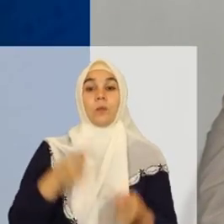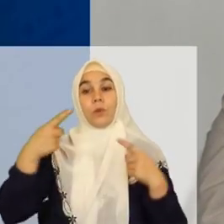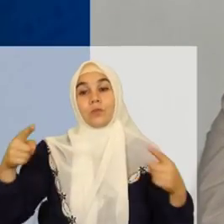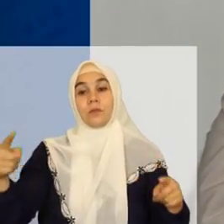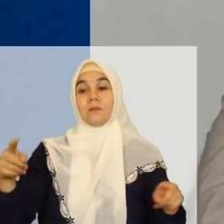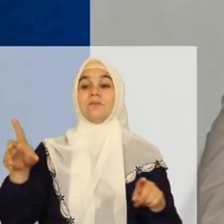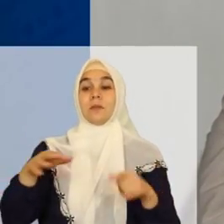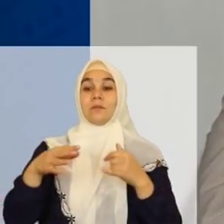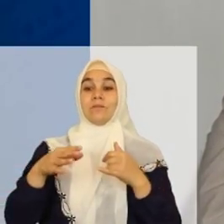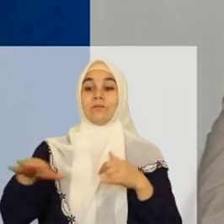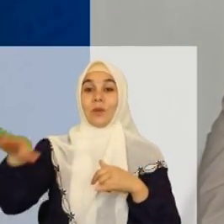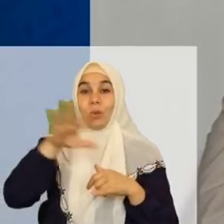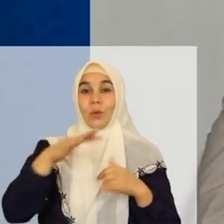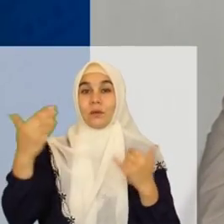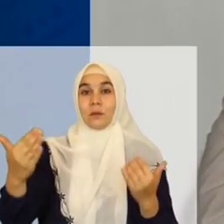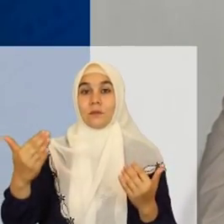Boshqa joylarda